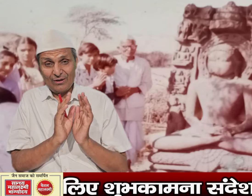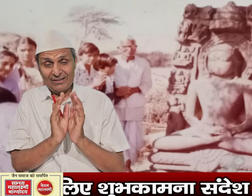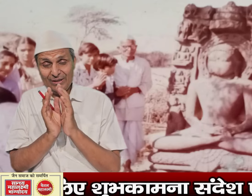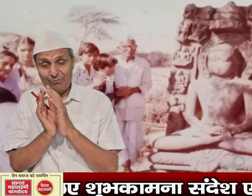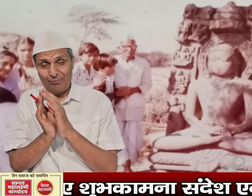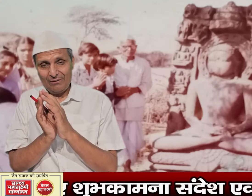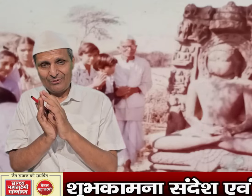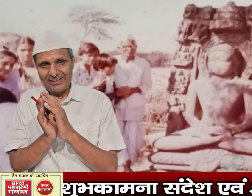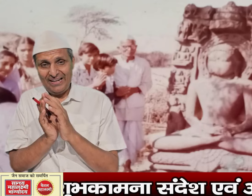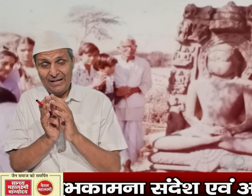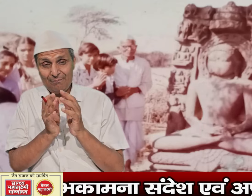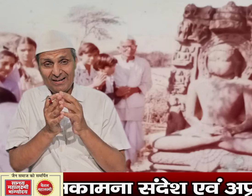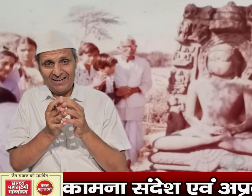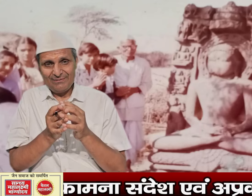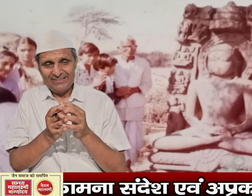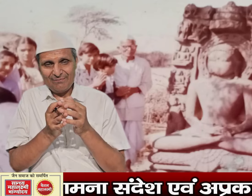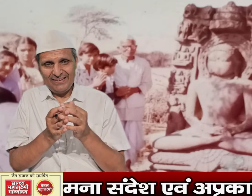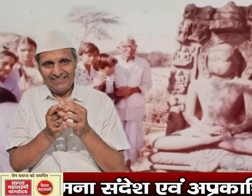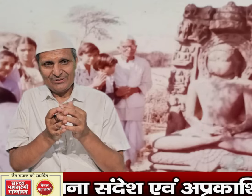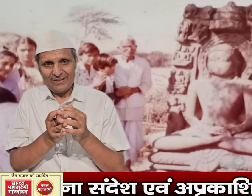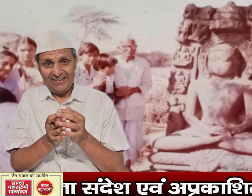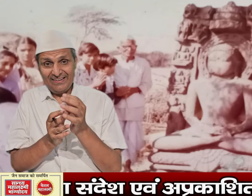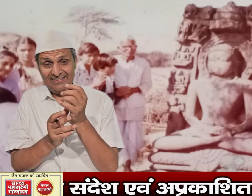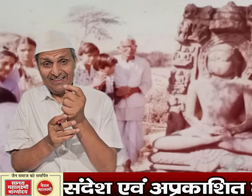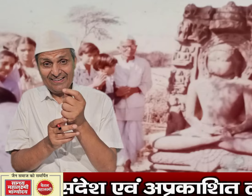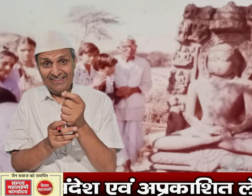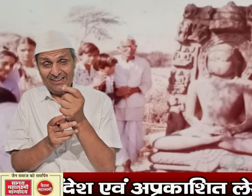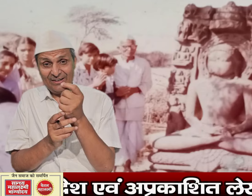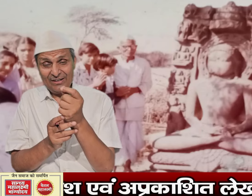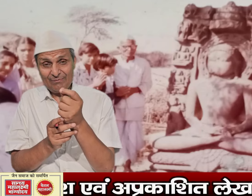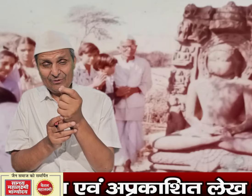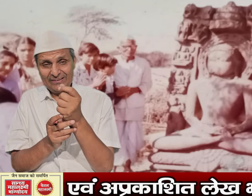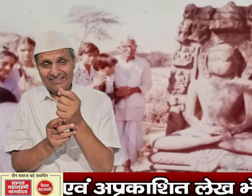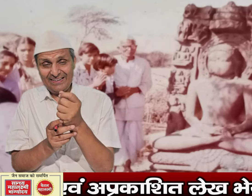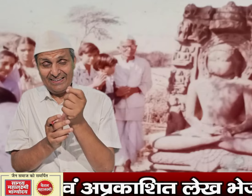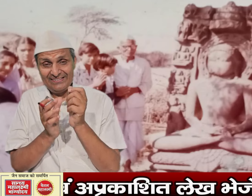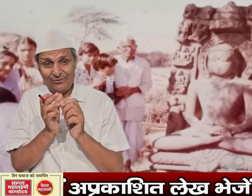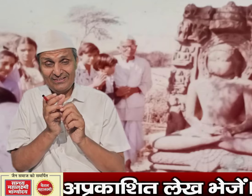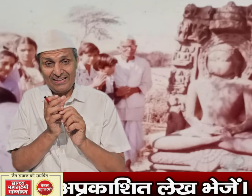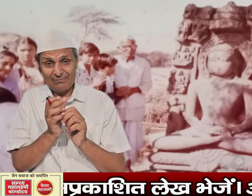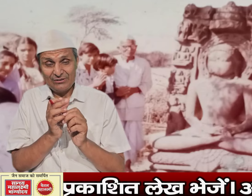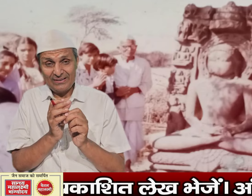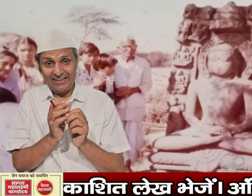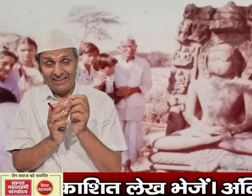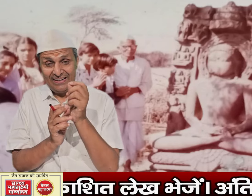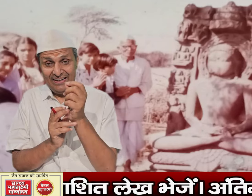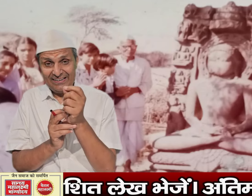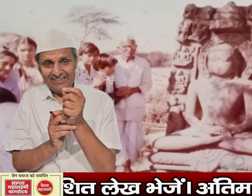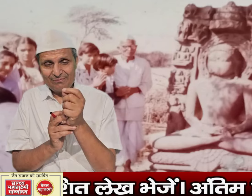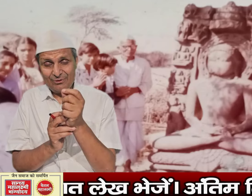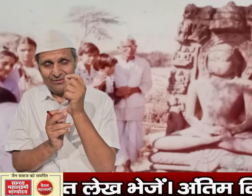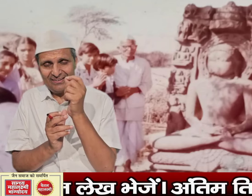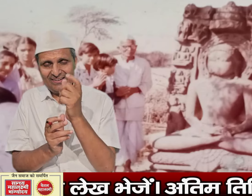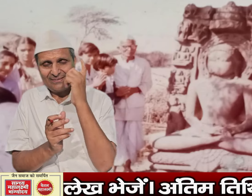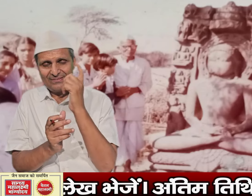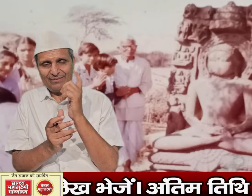खरगौन के बाद भोपाल पहुंच गए हैं पर आज भी इस कमेटी के अध्यक्ष हो के य यहां की हर खबर को बताते हैं जिन्होंने चलन माशी बताया एक एक